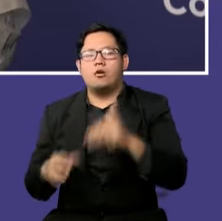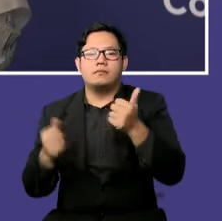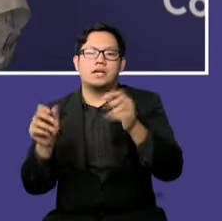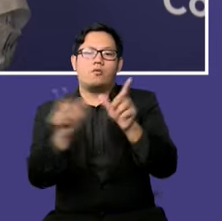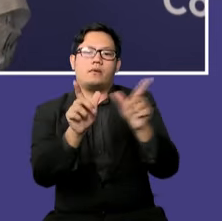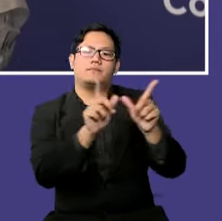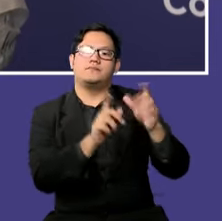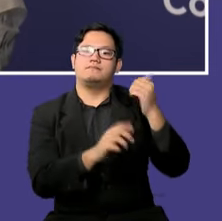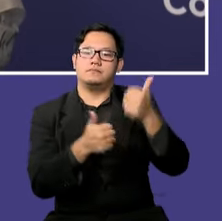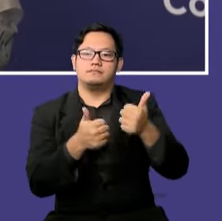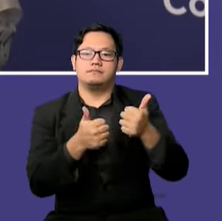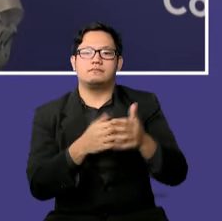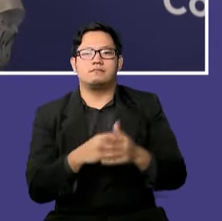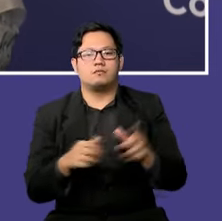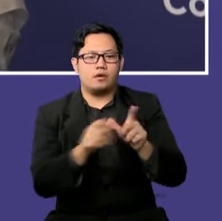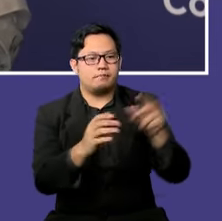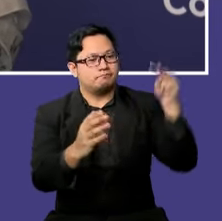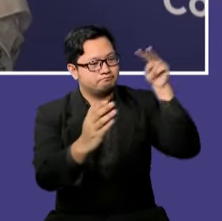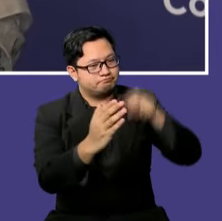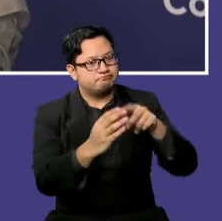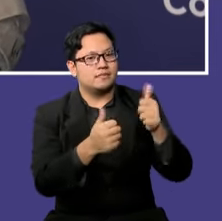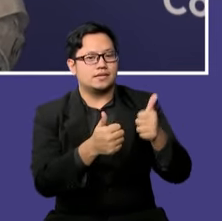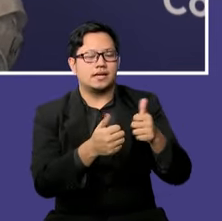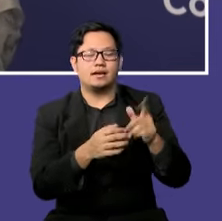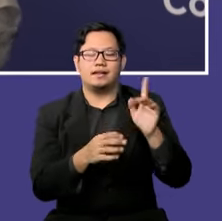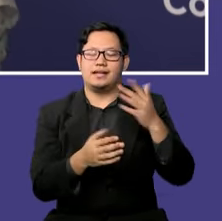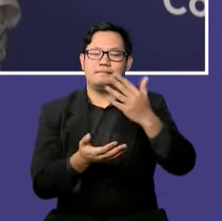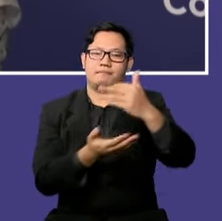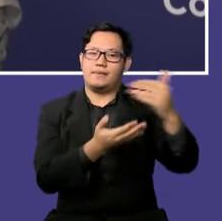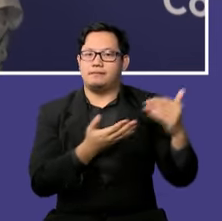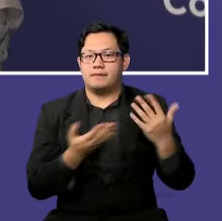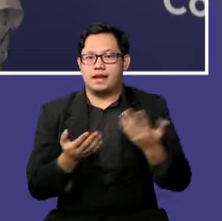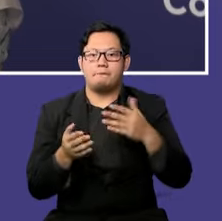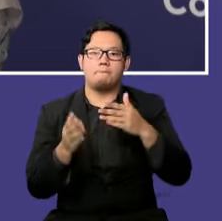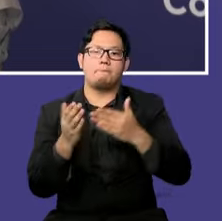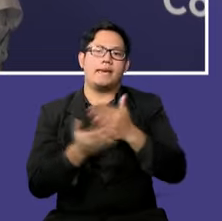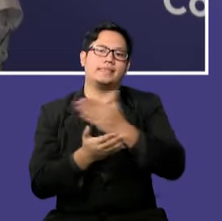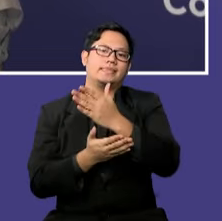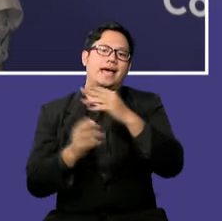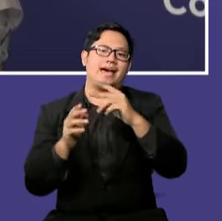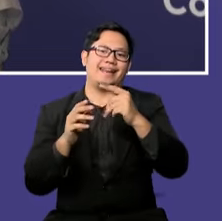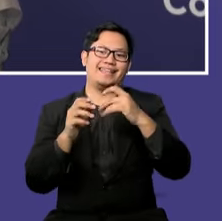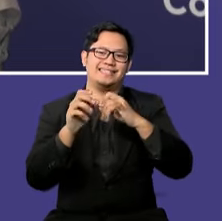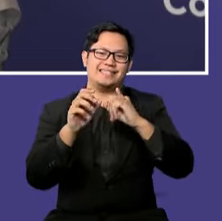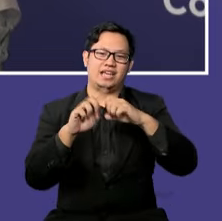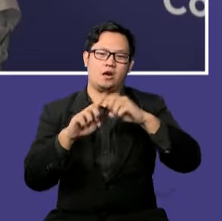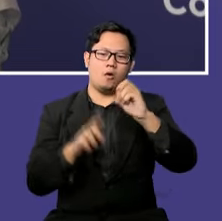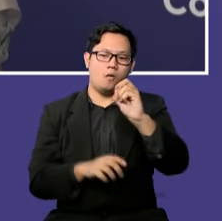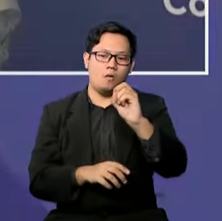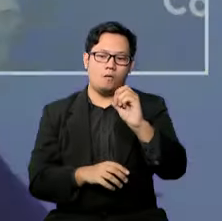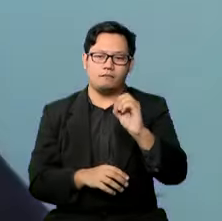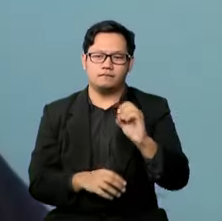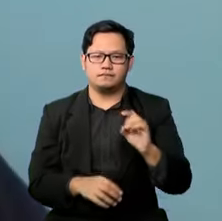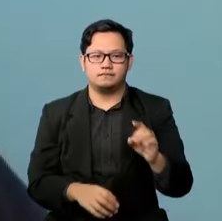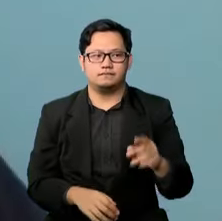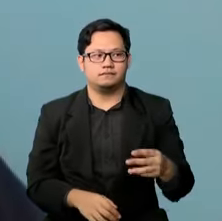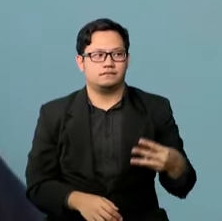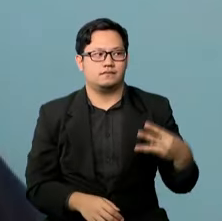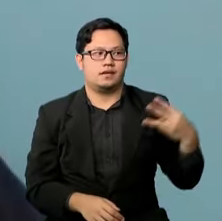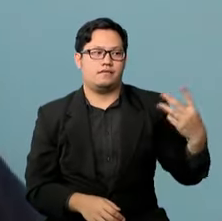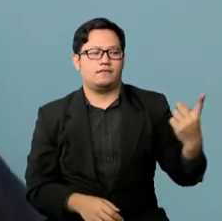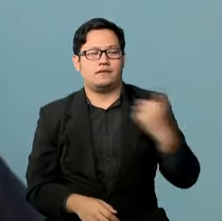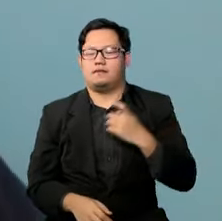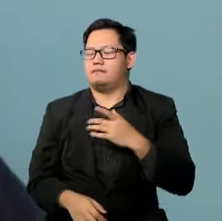nanti bisa dibuka di kokpit 1922 ide nanti ada data di peta resiko baik langsung Devi Kalau saya tidak salah Minggu kemarin